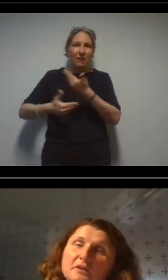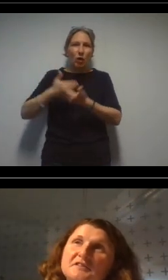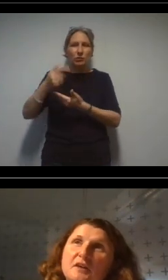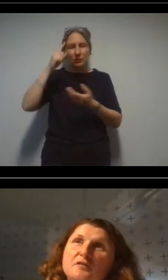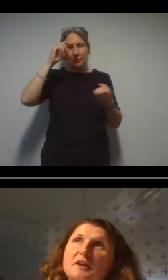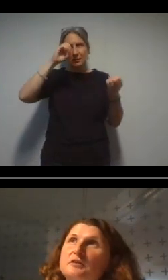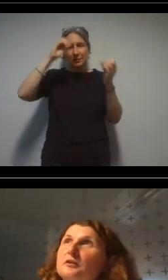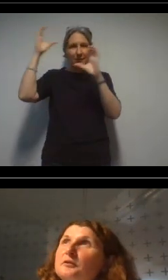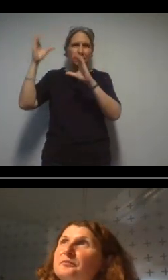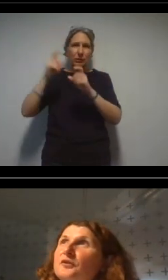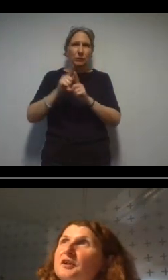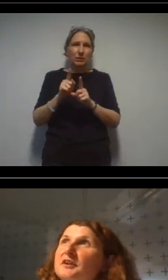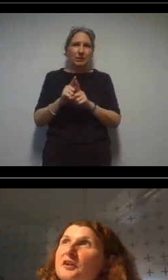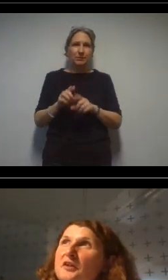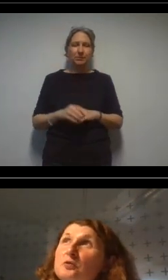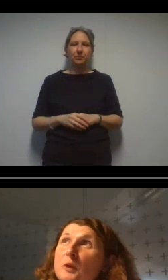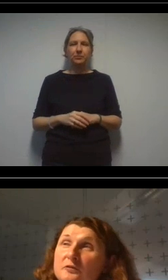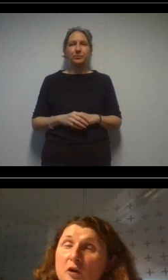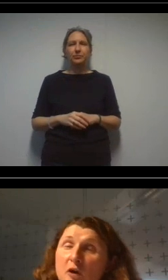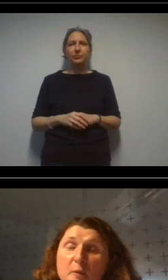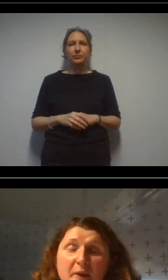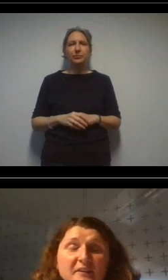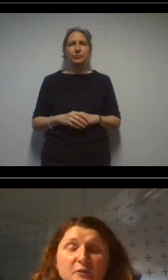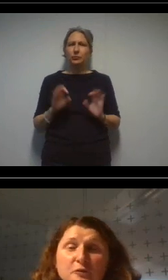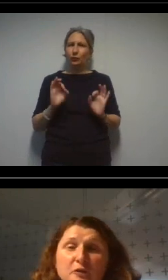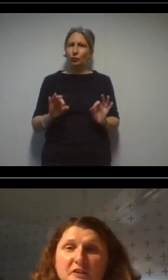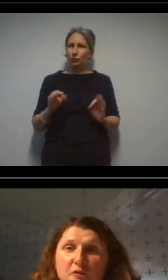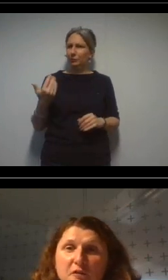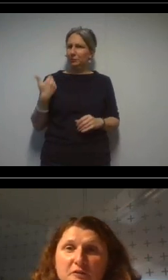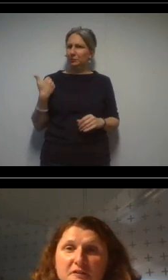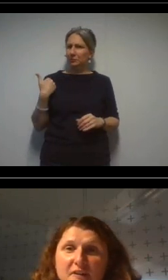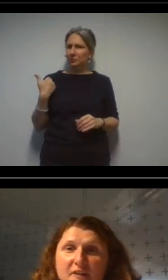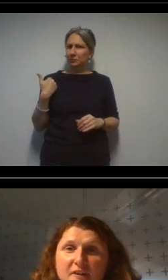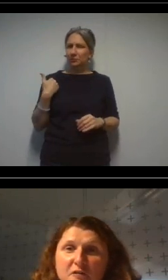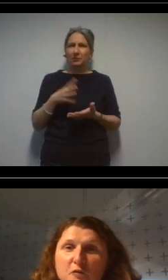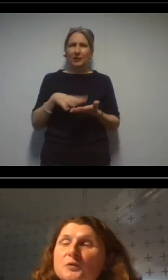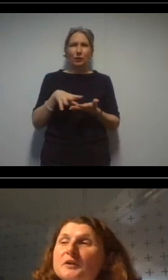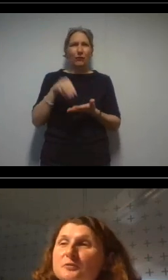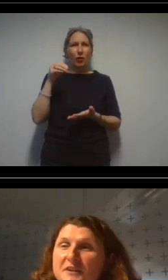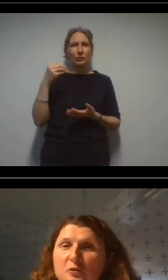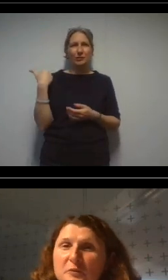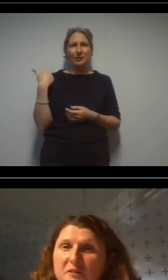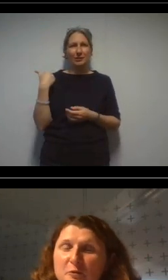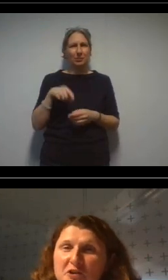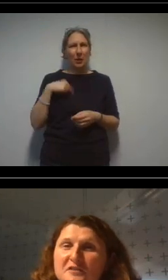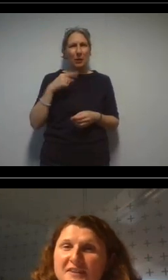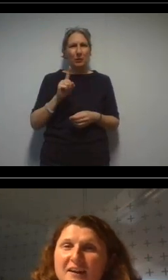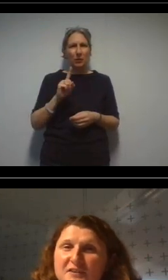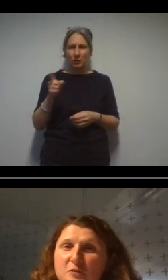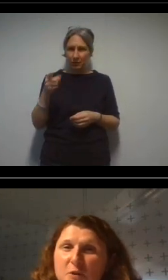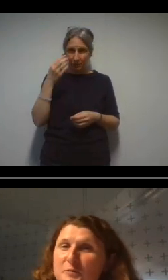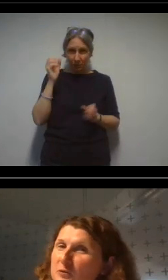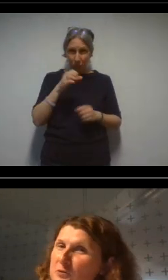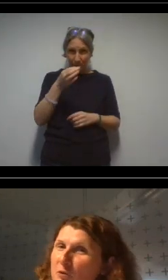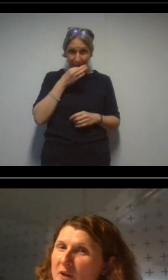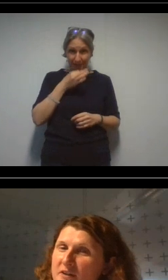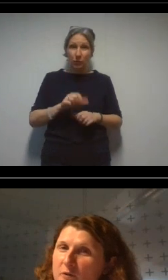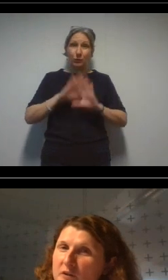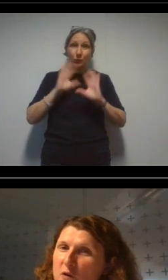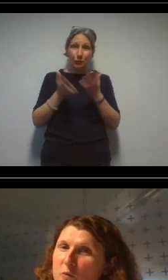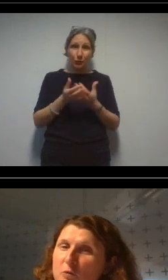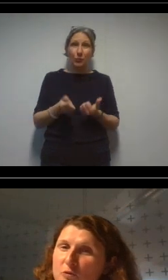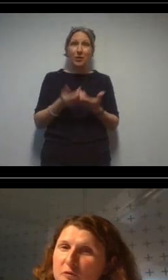d'ailleurs, Servane, il y en a eu un de forum il n'y a pas très longtemps en Ile-de-France. Est-ce que vous pouvez nous dire combien de jeunes ça a rassemblé? Parce que je